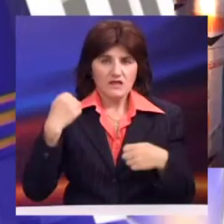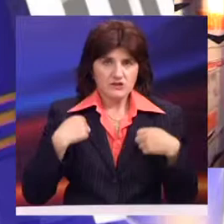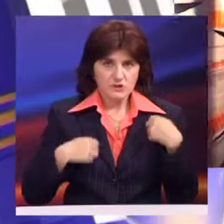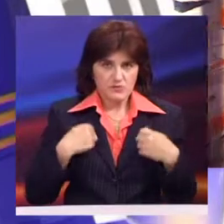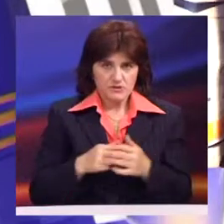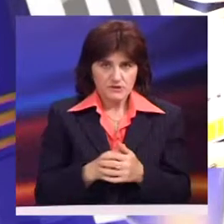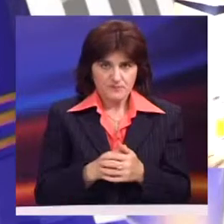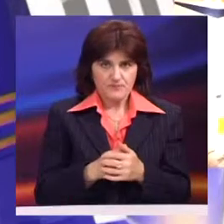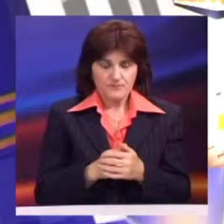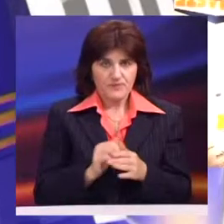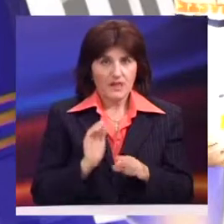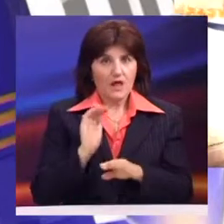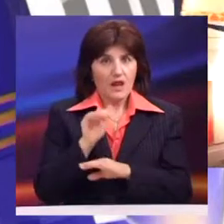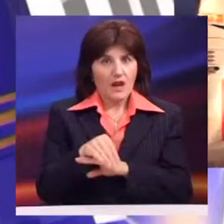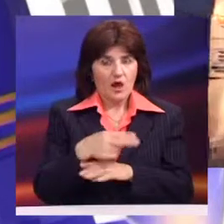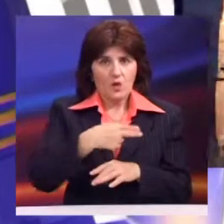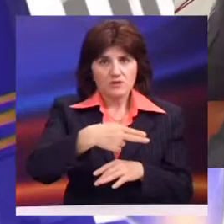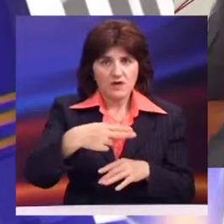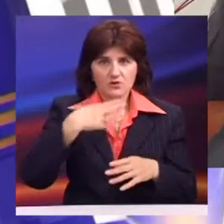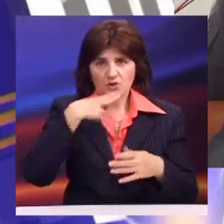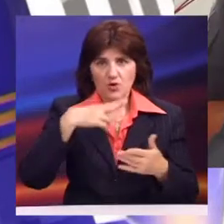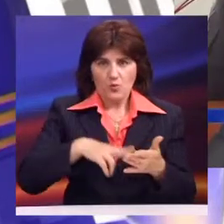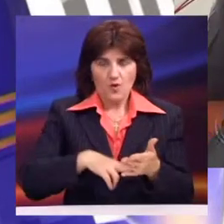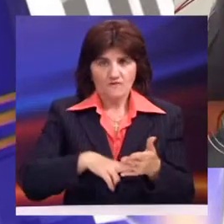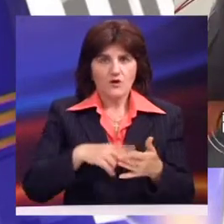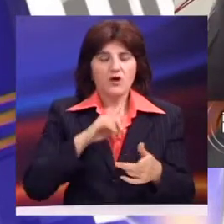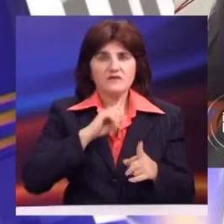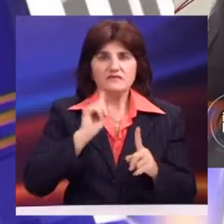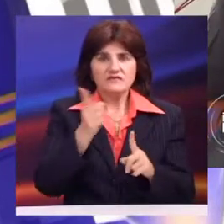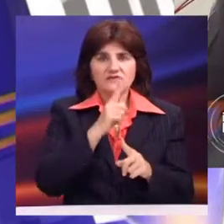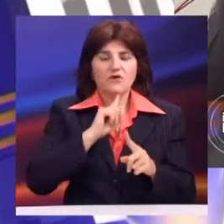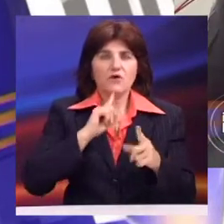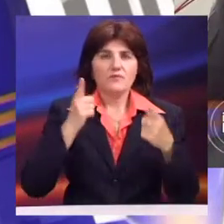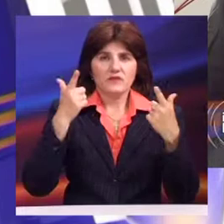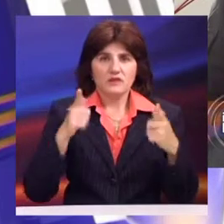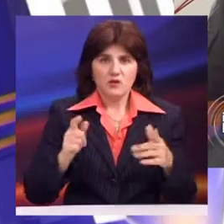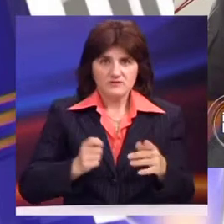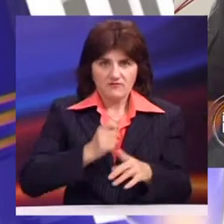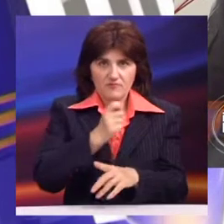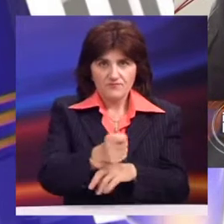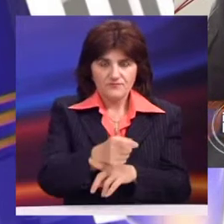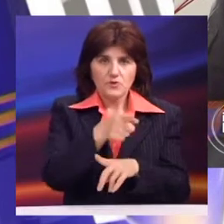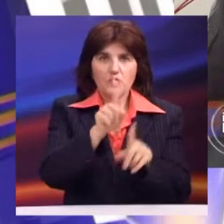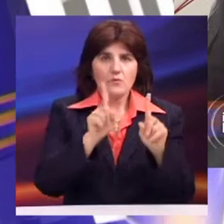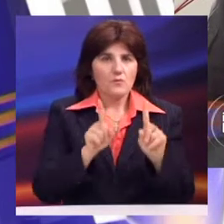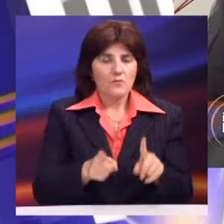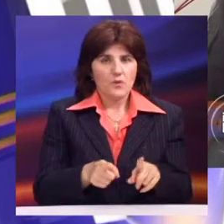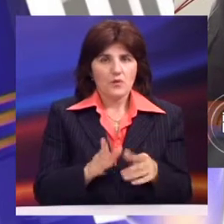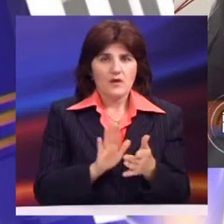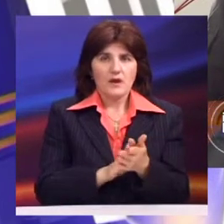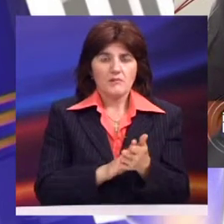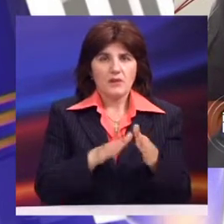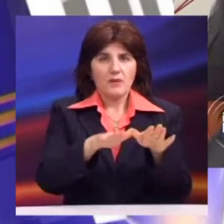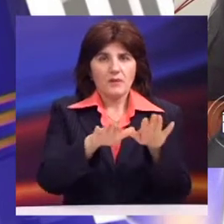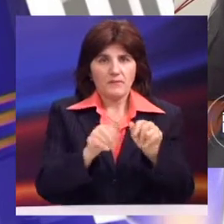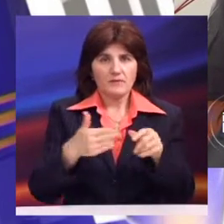gradu Subotica. Nakon zaključenja ugovora, svi poslodavci kojima bude odobrena subvencija imaju obavezu da ova nezaposlena lica